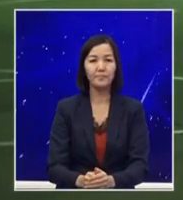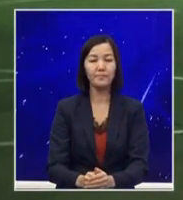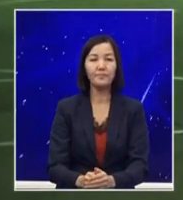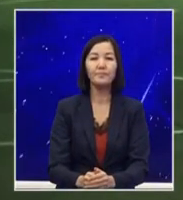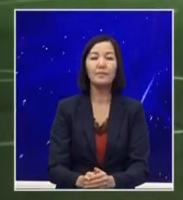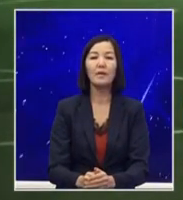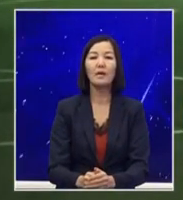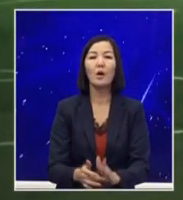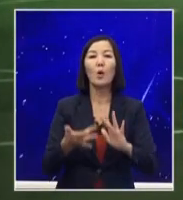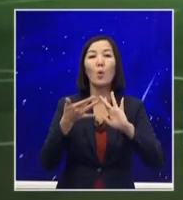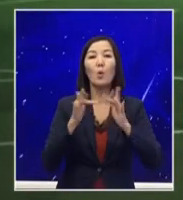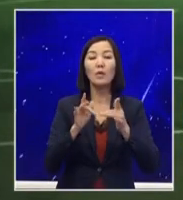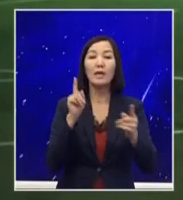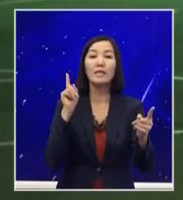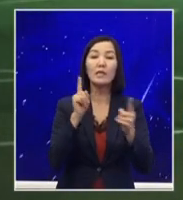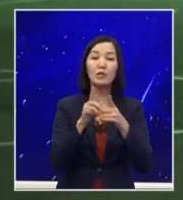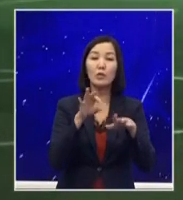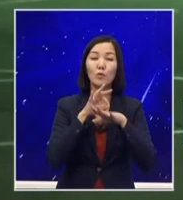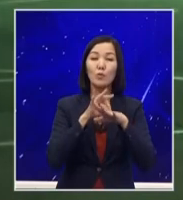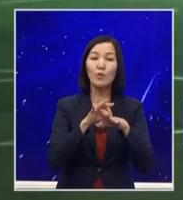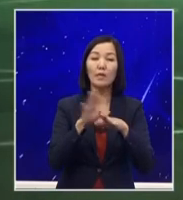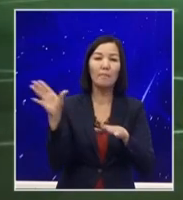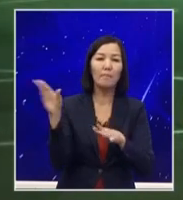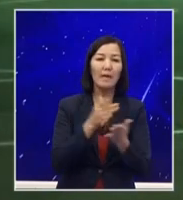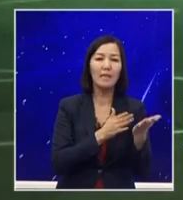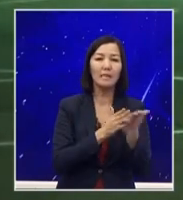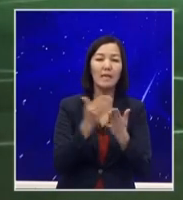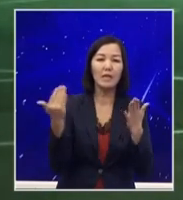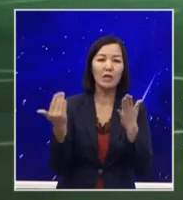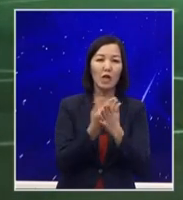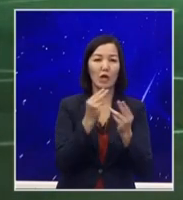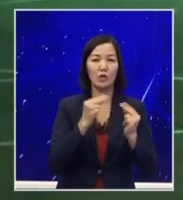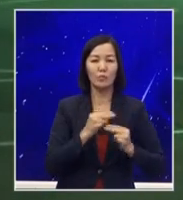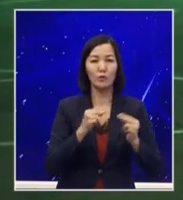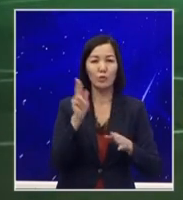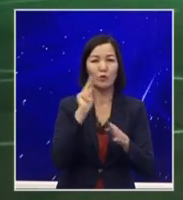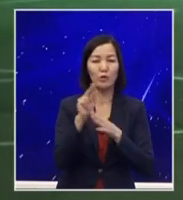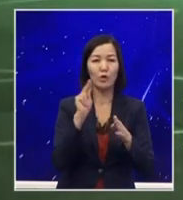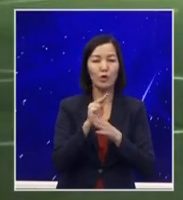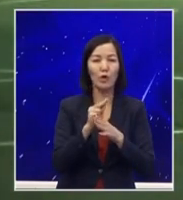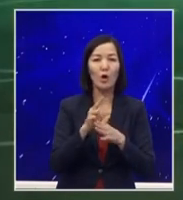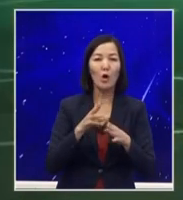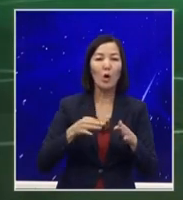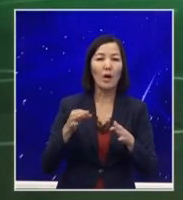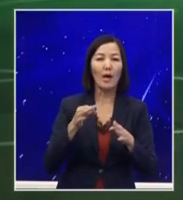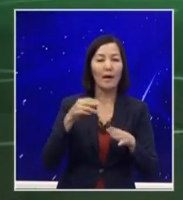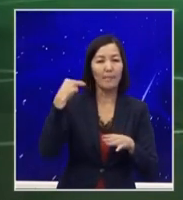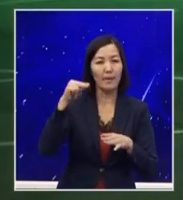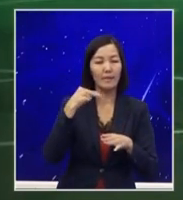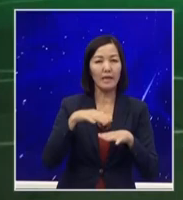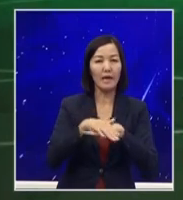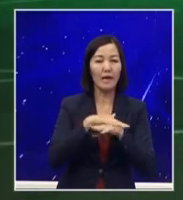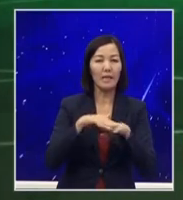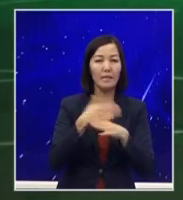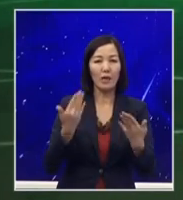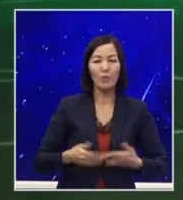Офлайннан онлайн форматқа көшу барлық құрылымды жаңаша бағытта жұмыс істеуге үйретті. Мемлекет басшысы үкіметке дер кезінде халықты әлеуметтік